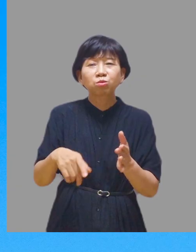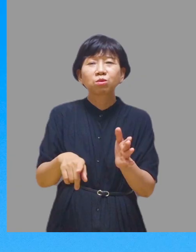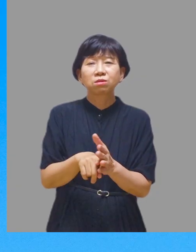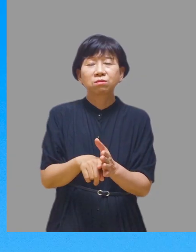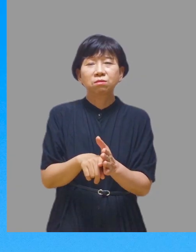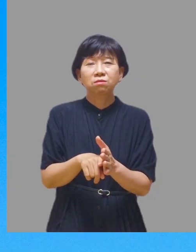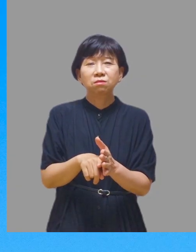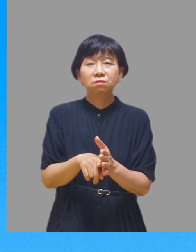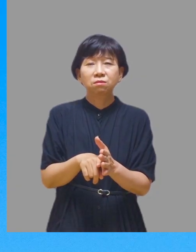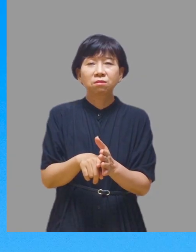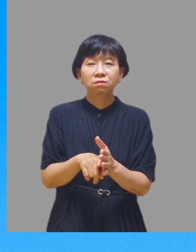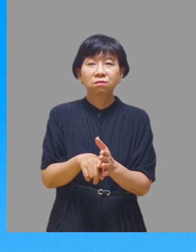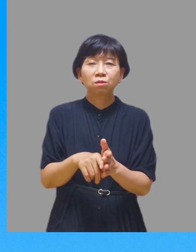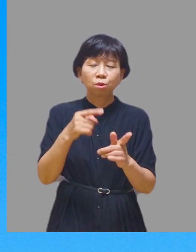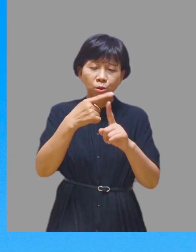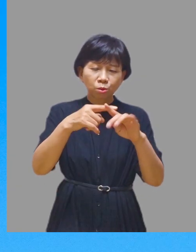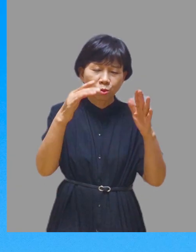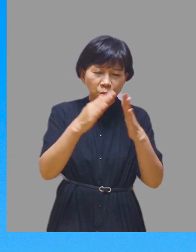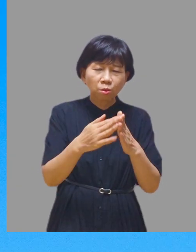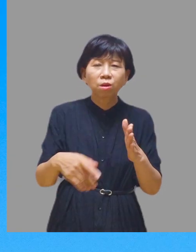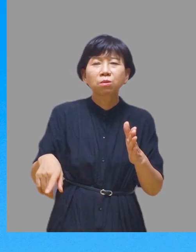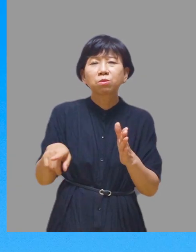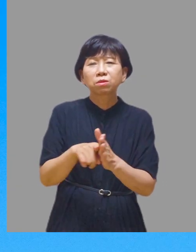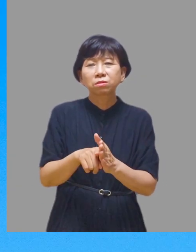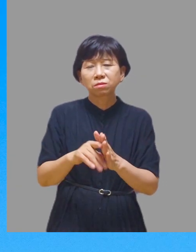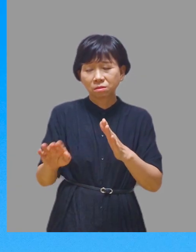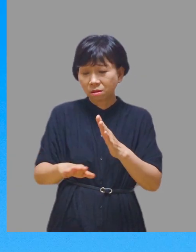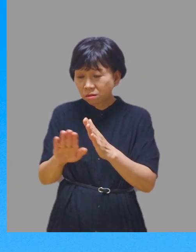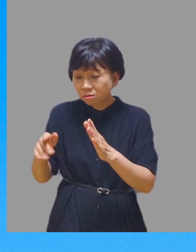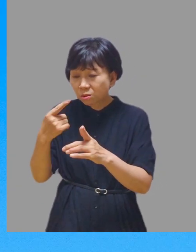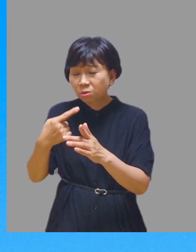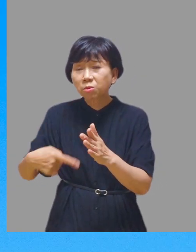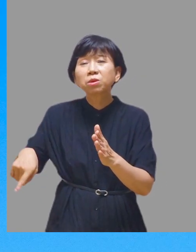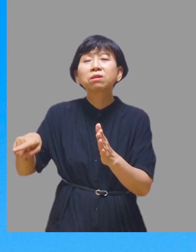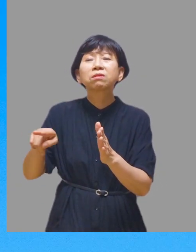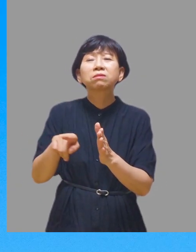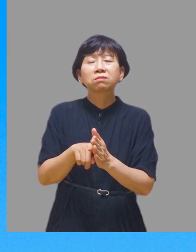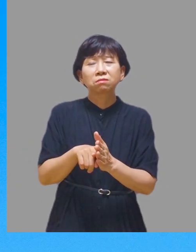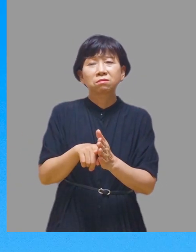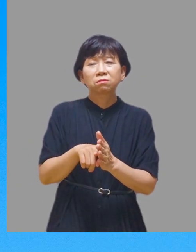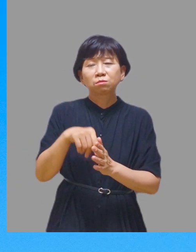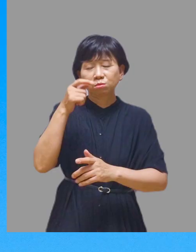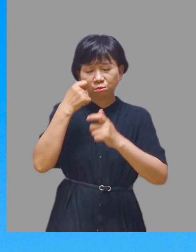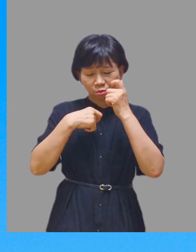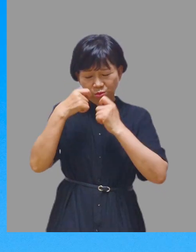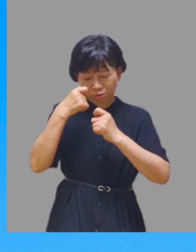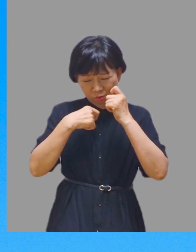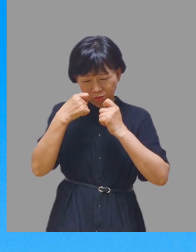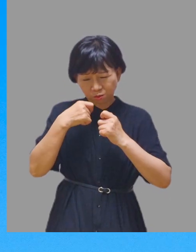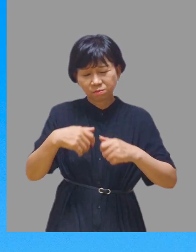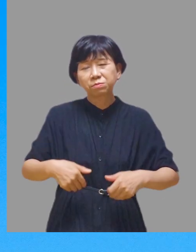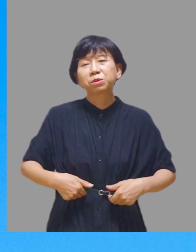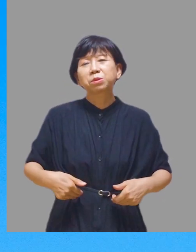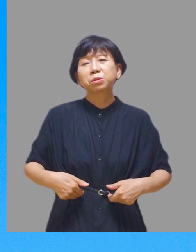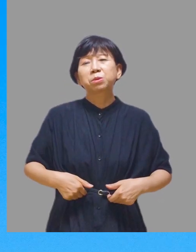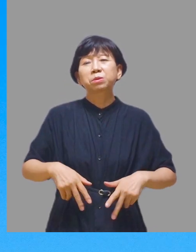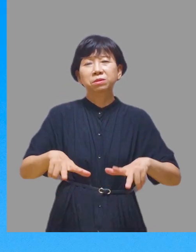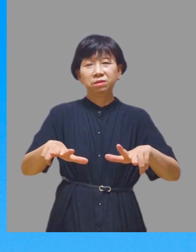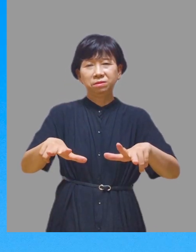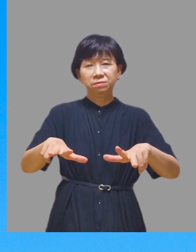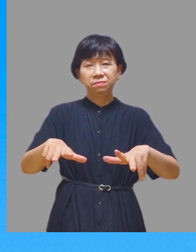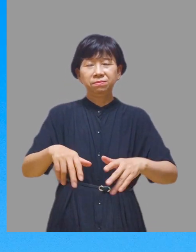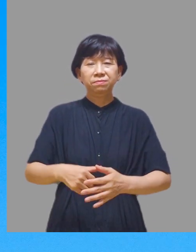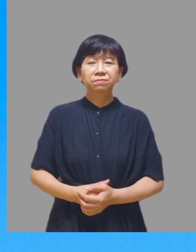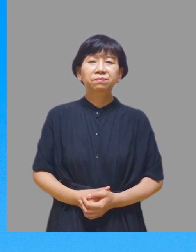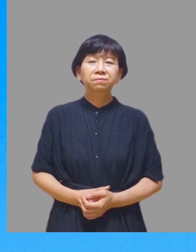교회를 위해서, 가정을 위해서, 우리가 눈물을 흘려야 될 때인 줄